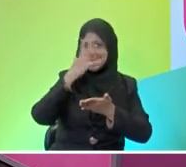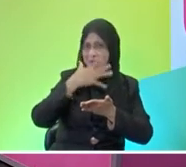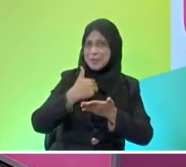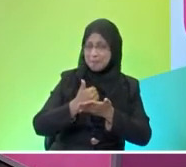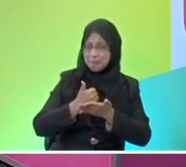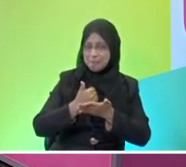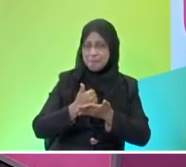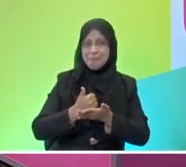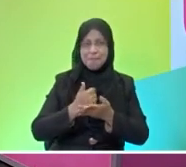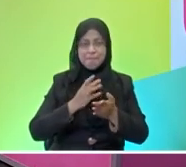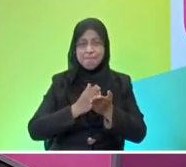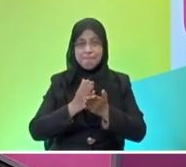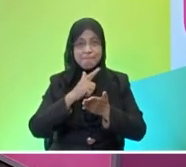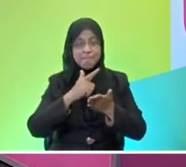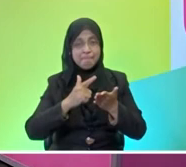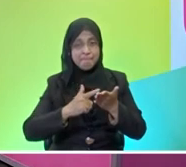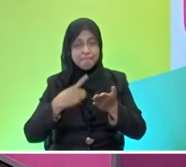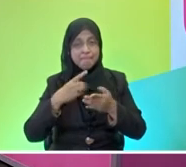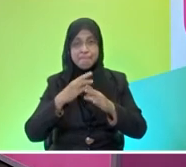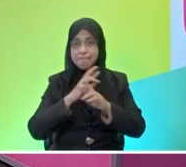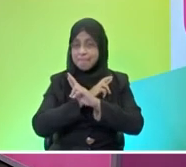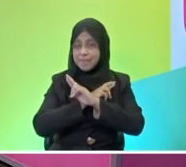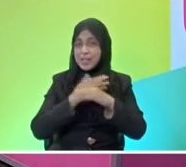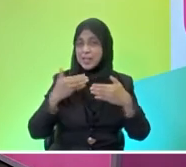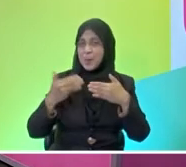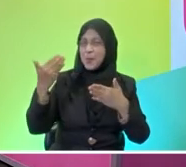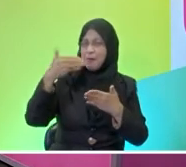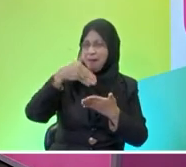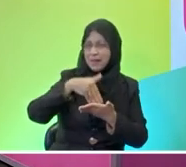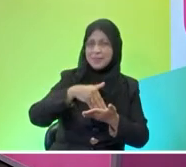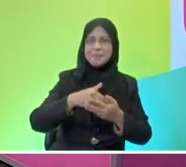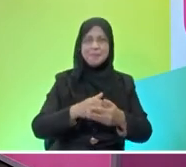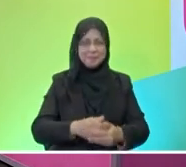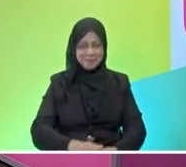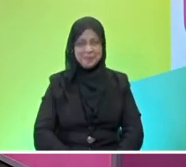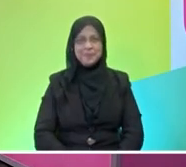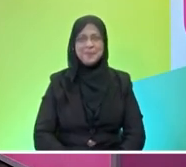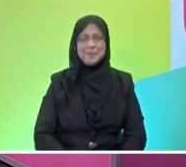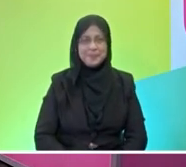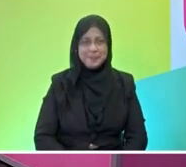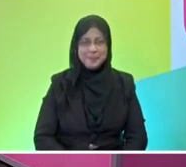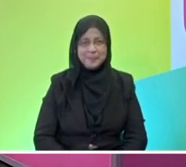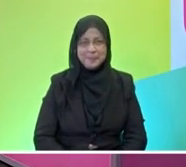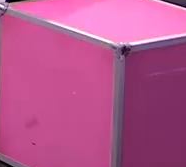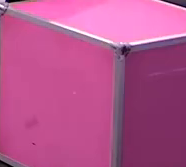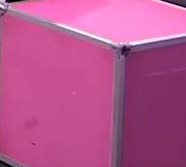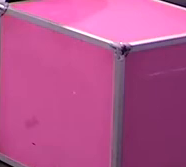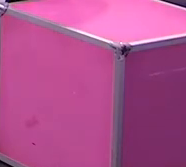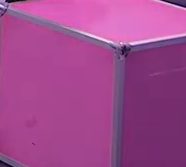kalau nak teruskanlah keadaan kita tua tapi kita akan melihat sebentar saja sekarang terus bersama kami di TVN